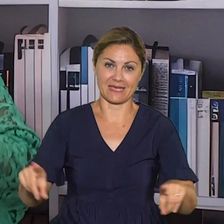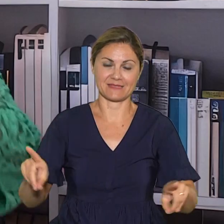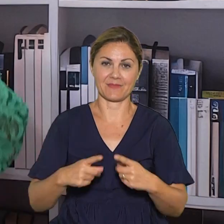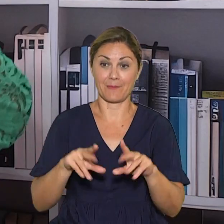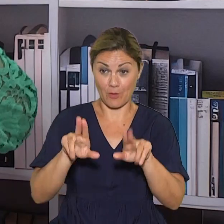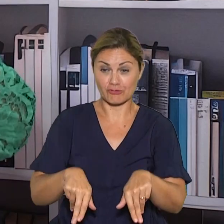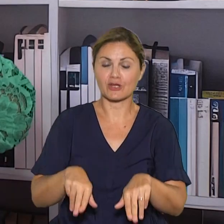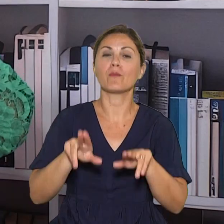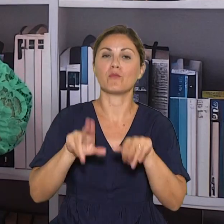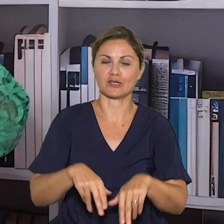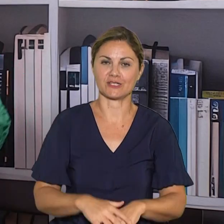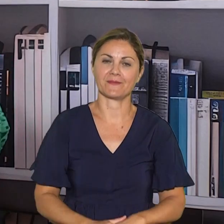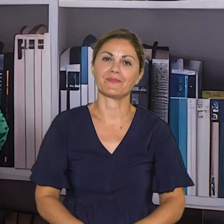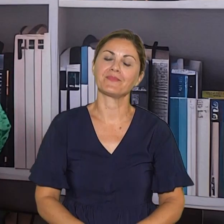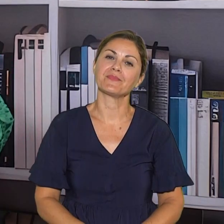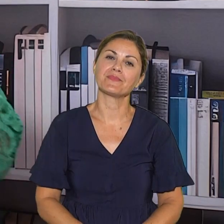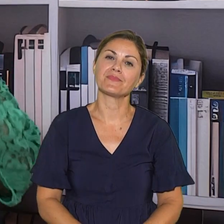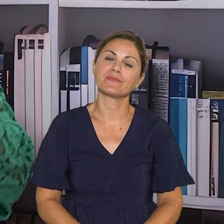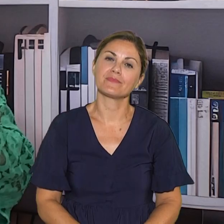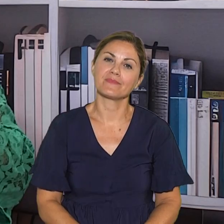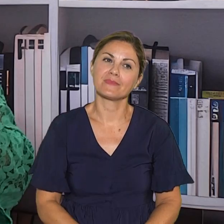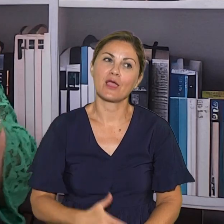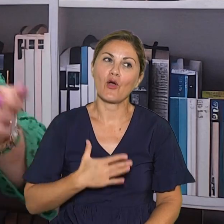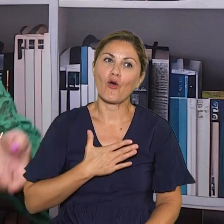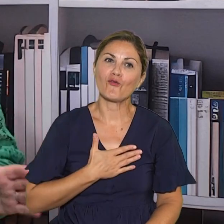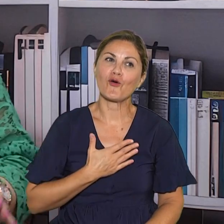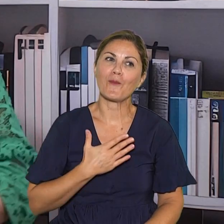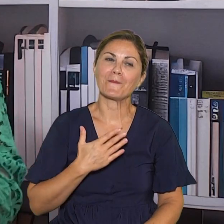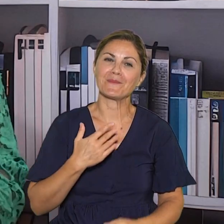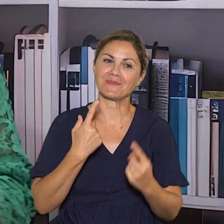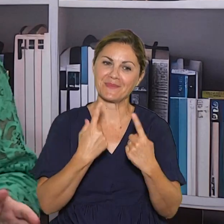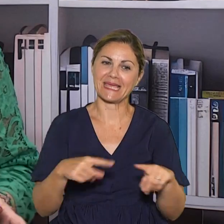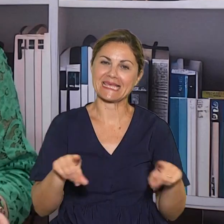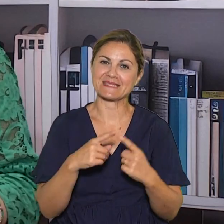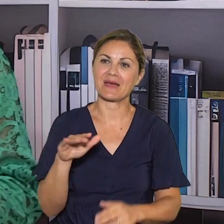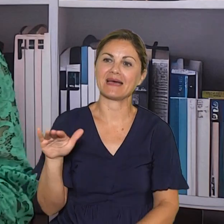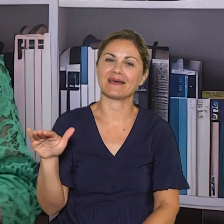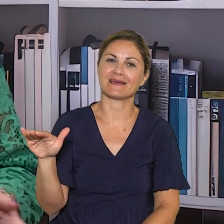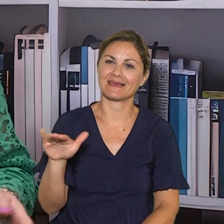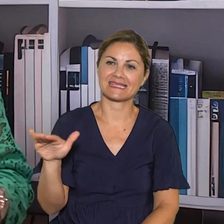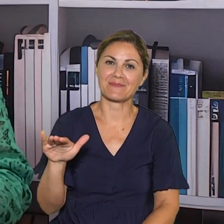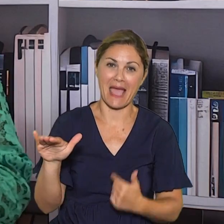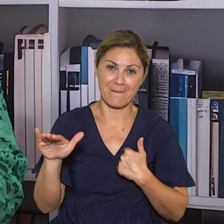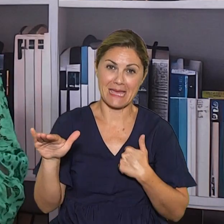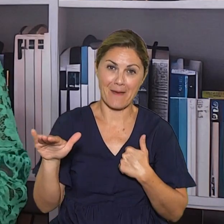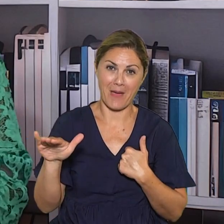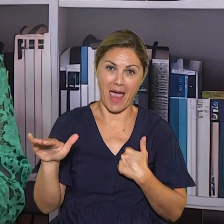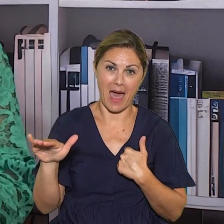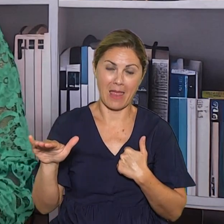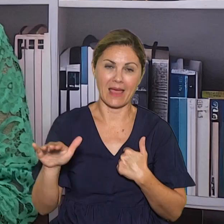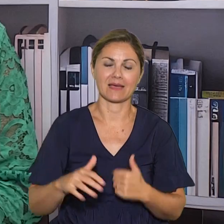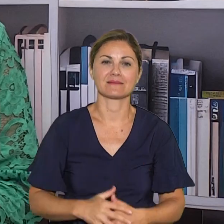Može. Evo, ja bih započela sa jednom iz svog djetinjstva. Kako je bilo ona stara vremena kada sam ja bila dite?